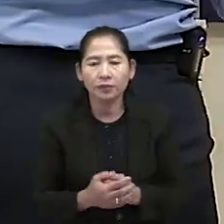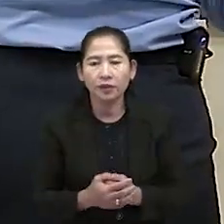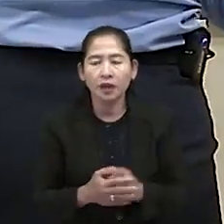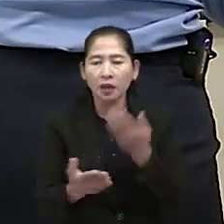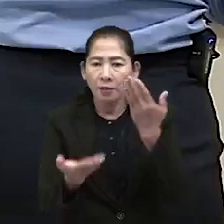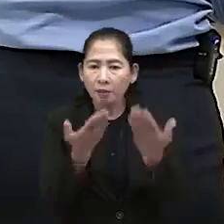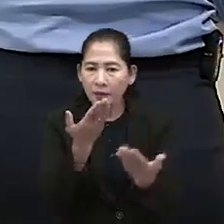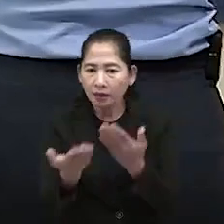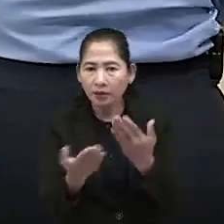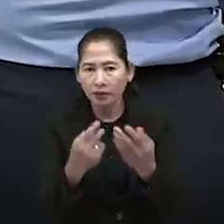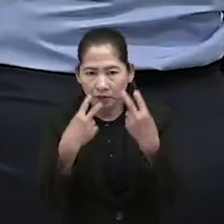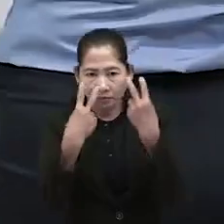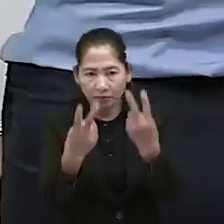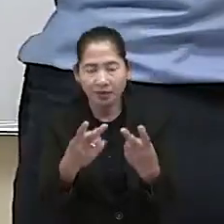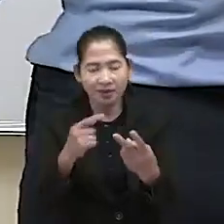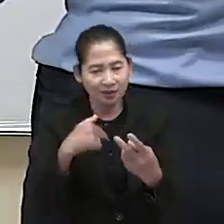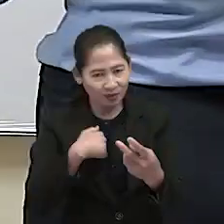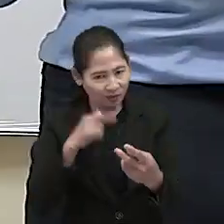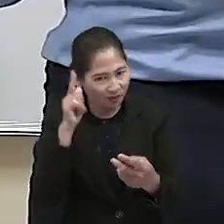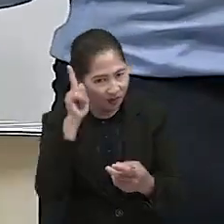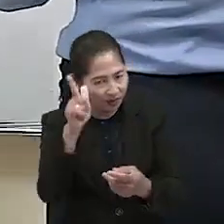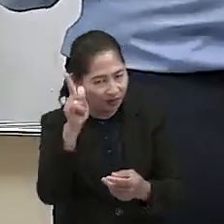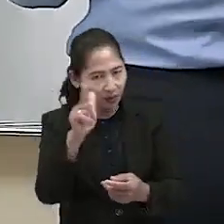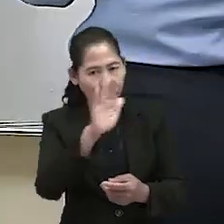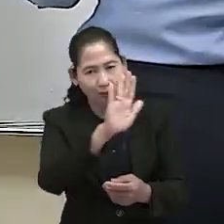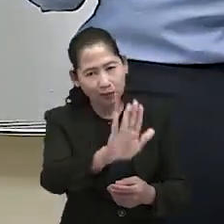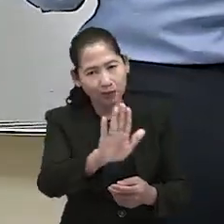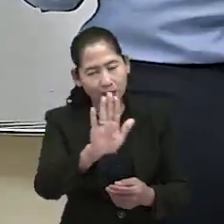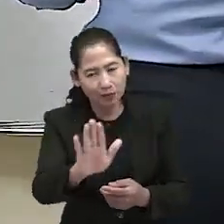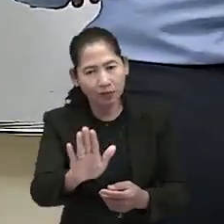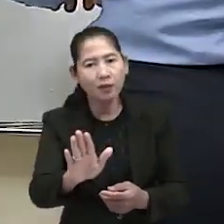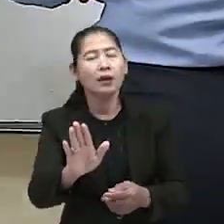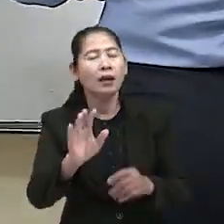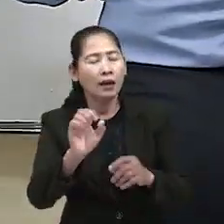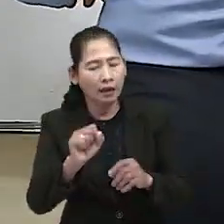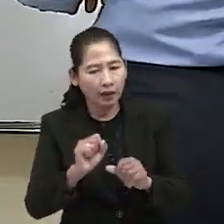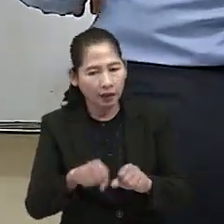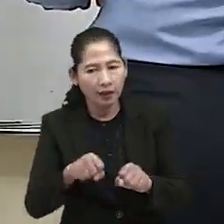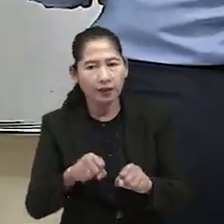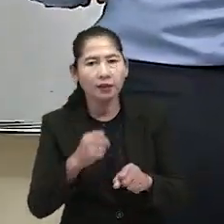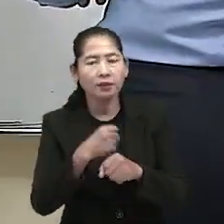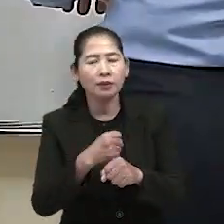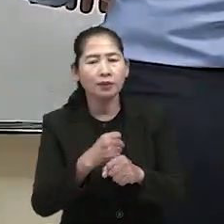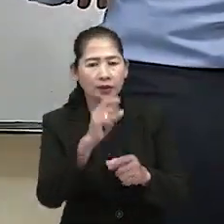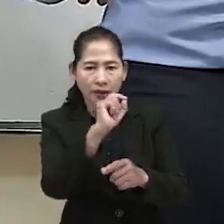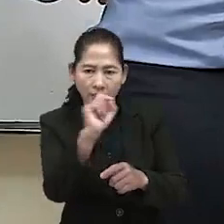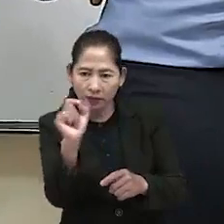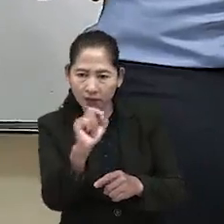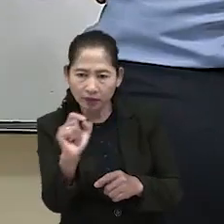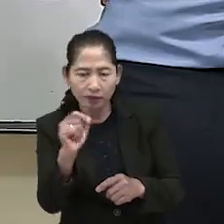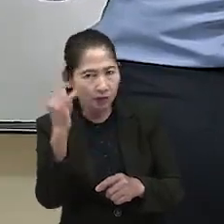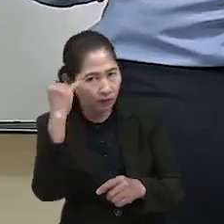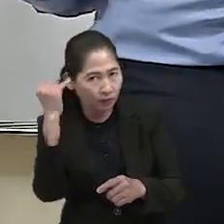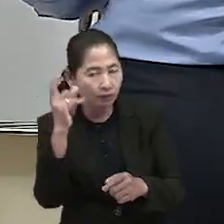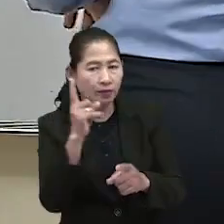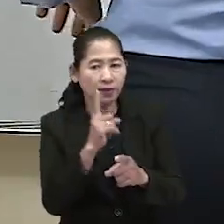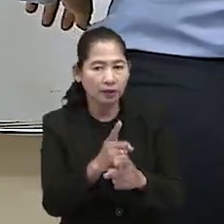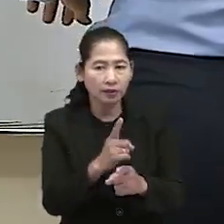បើសិនជាកូនតាមដានអ្នកគ្រូជឿជាក់ហ្មងណាជឿជាក់យ៉ាងមុតមមថាកូននឹងអាចធ្វើការសរសេរតែងសេចក្តីបានត្រឹ